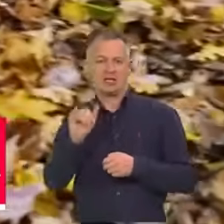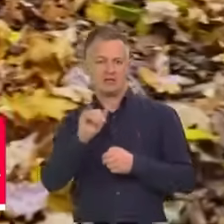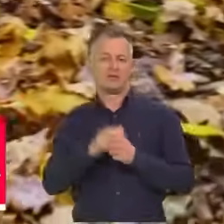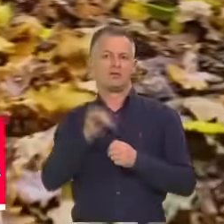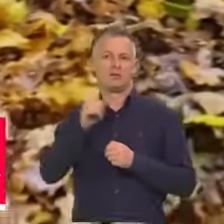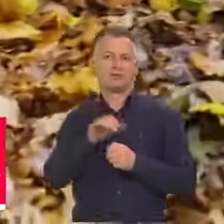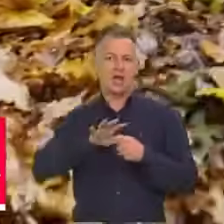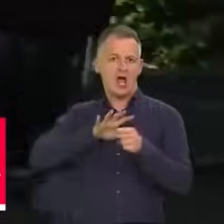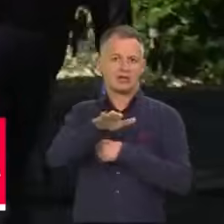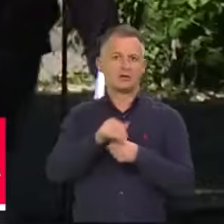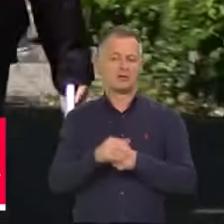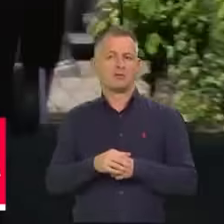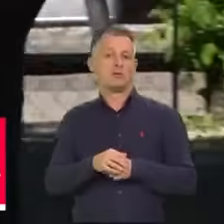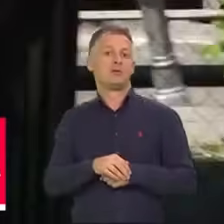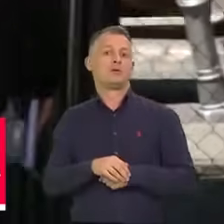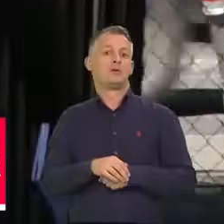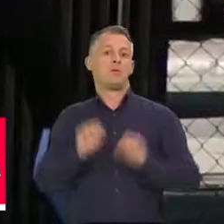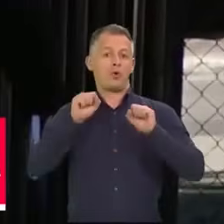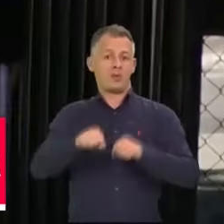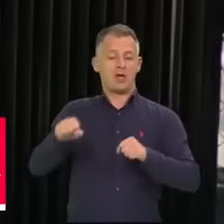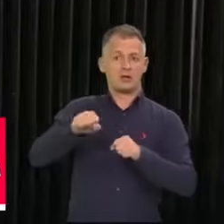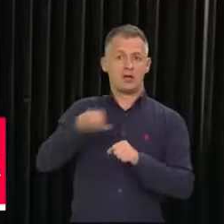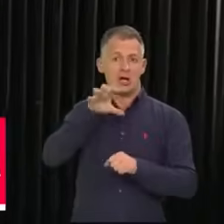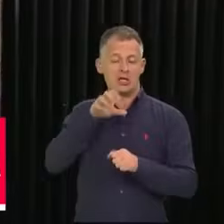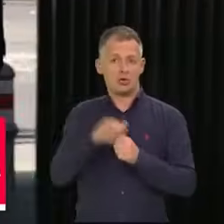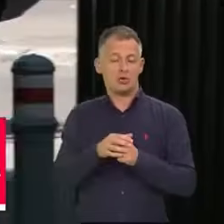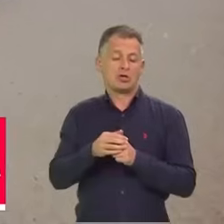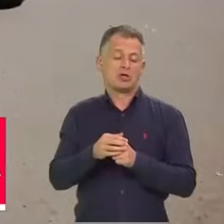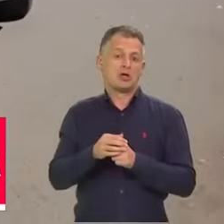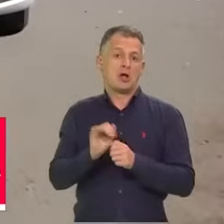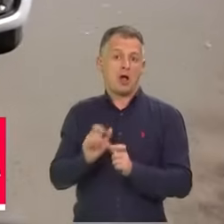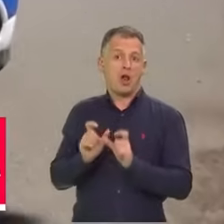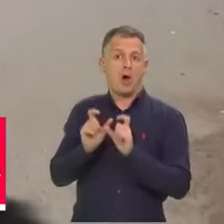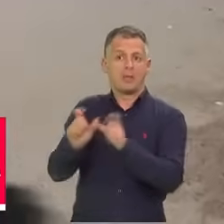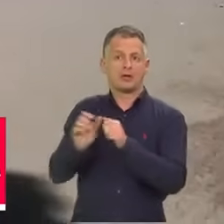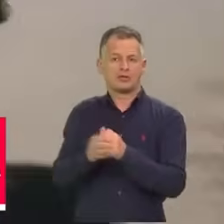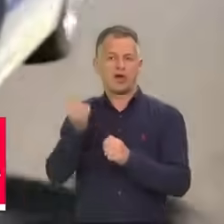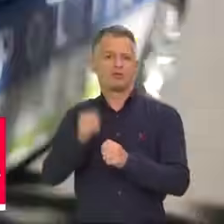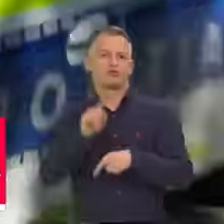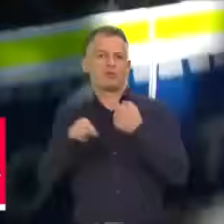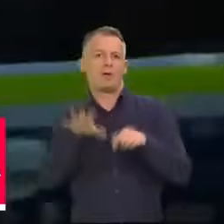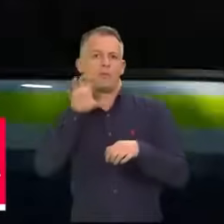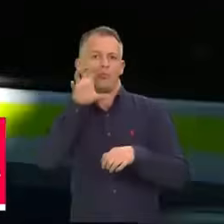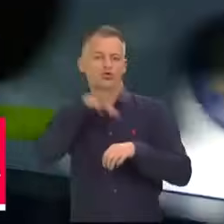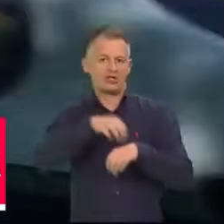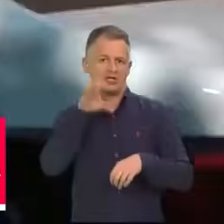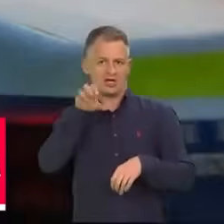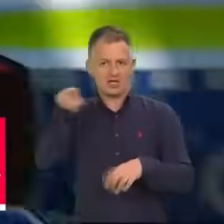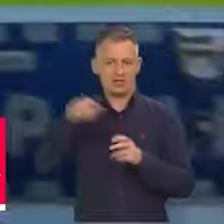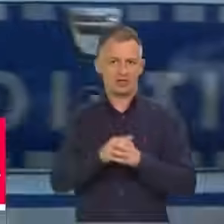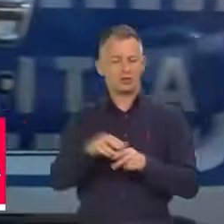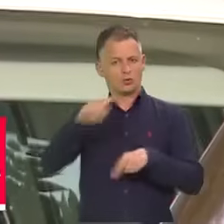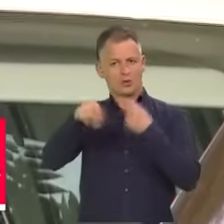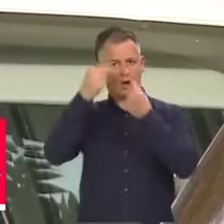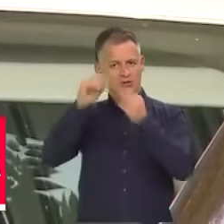acestuia, aflați pe terasă, au sărit să-și protejeze animalul, dar au fost mușcați de Amstafful agresiv. Angajații terasei au sunat